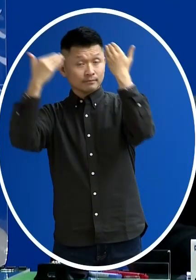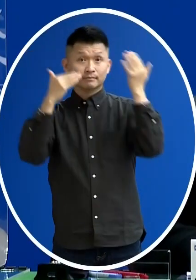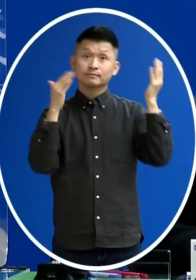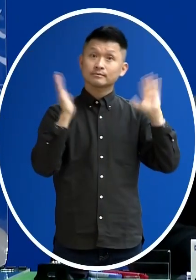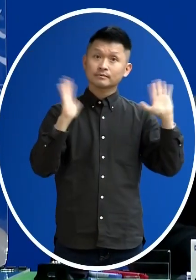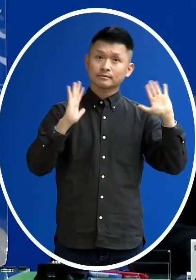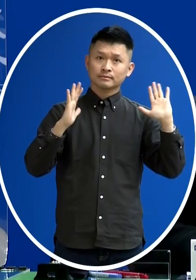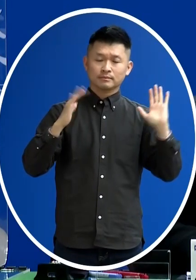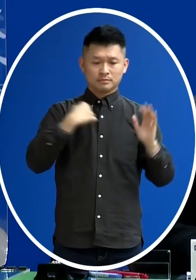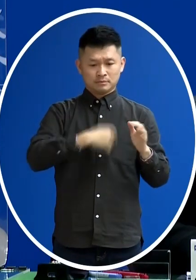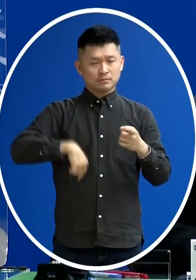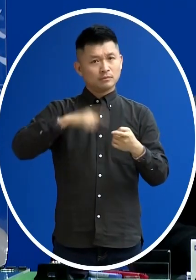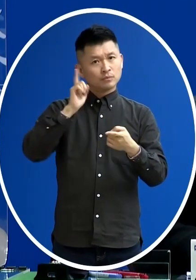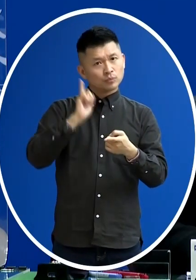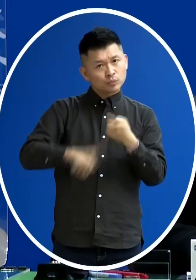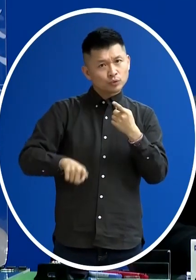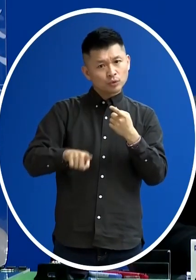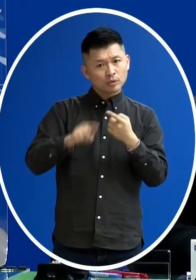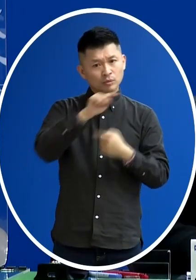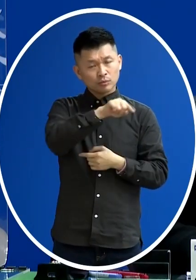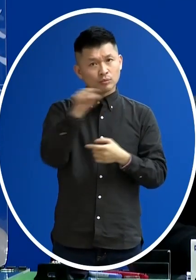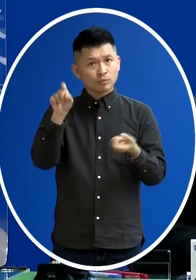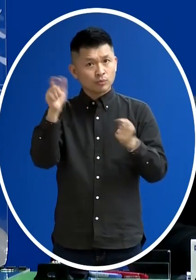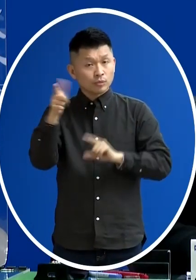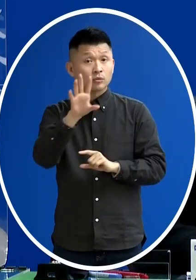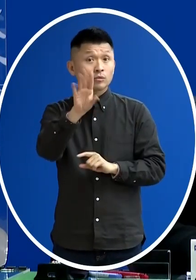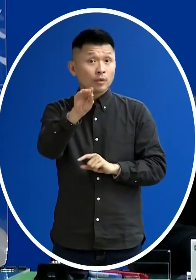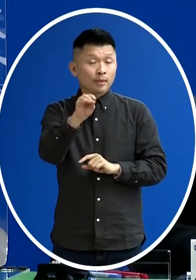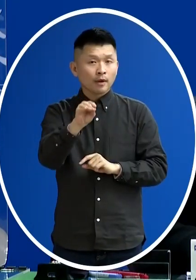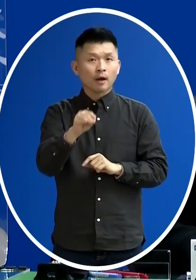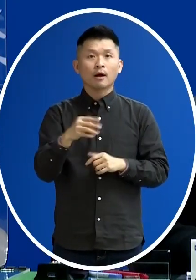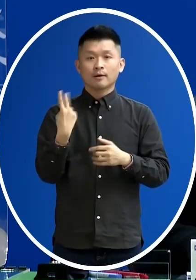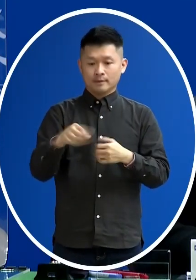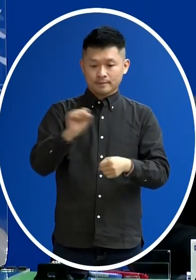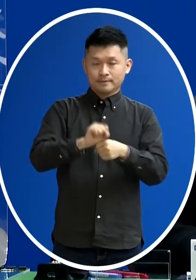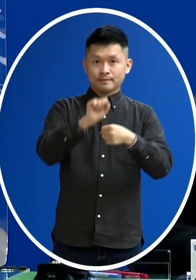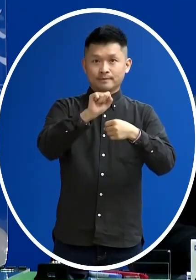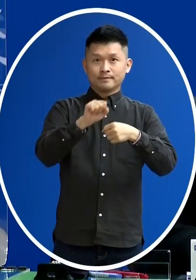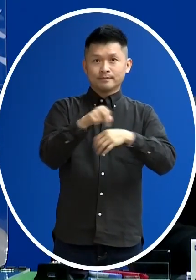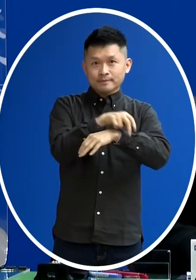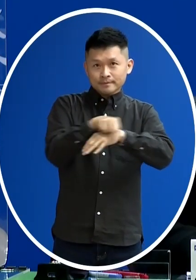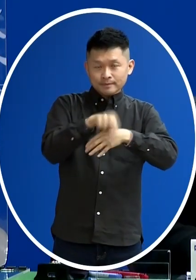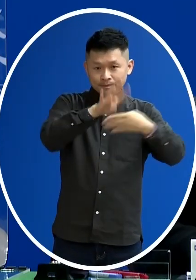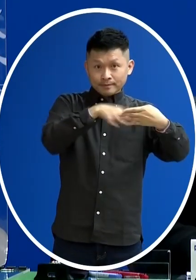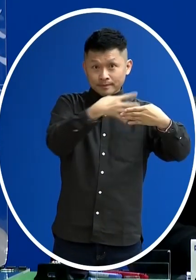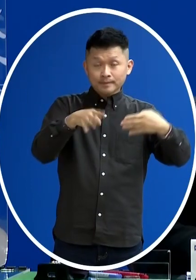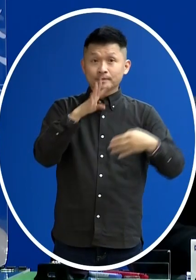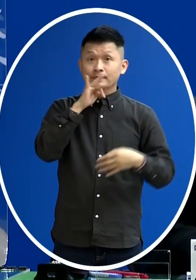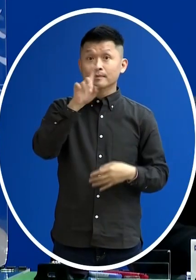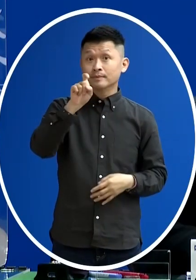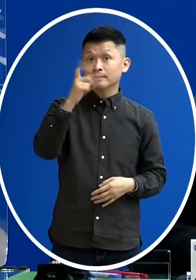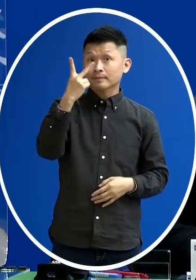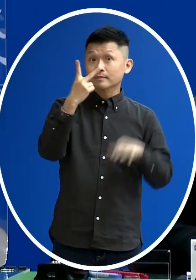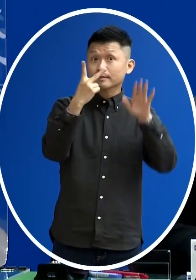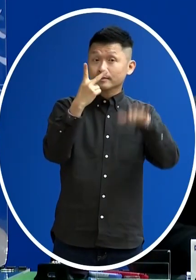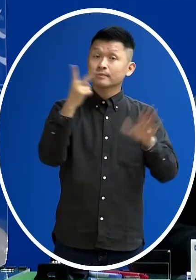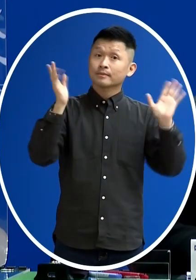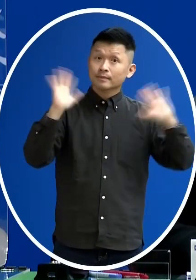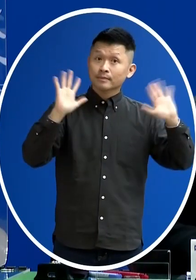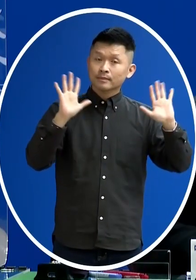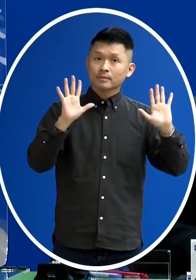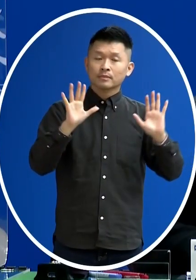有一些症状上面分布的不同所以我们今天也有多做一章是关于这个儿童12岁以下的儿童，总